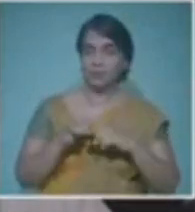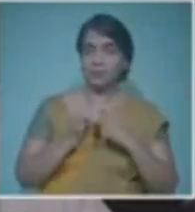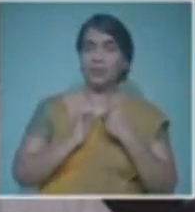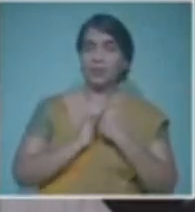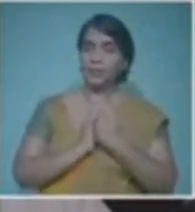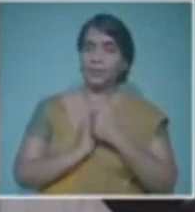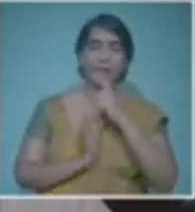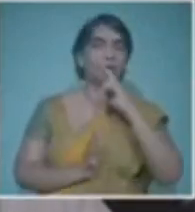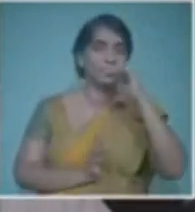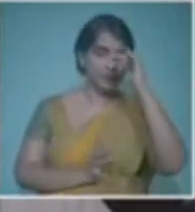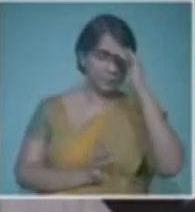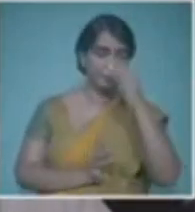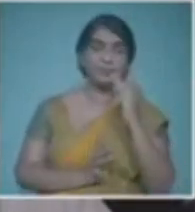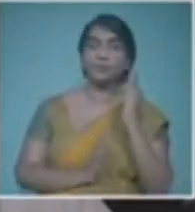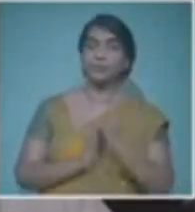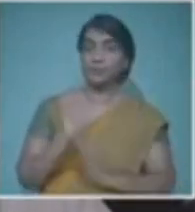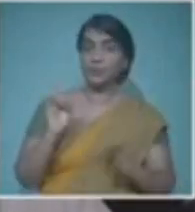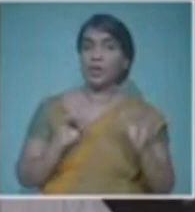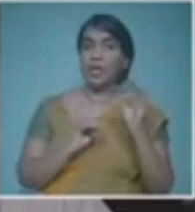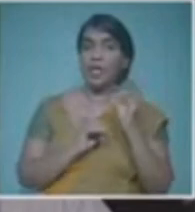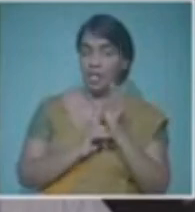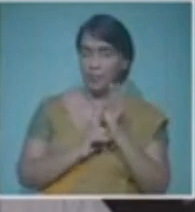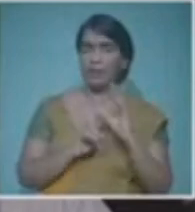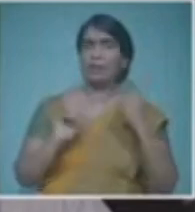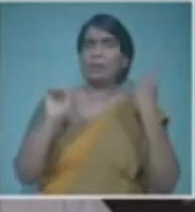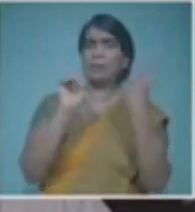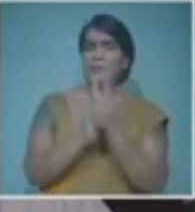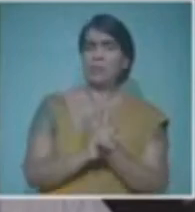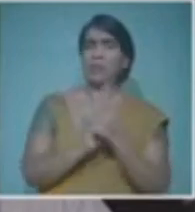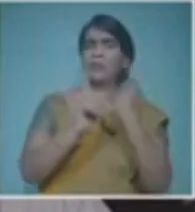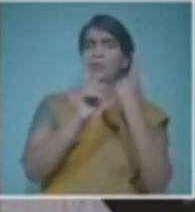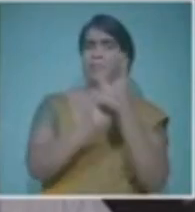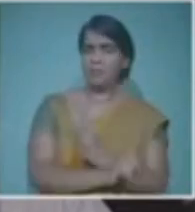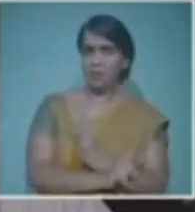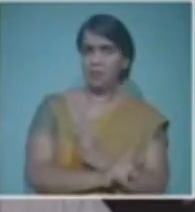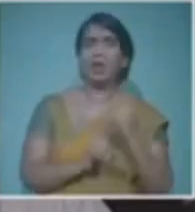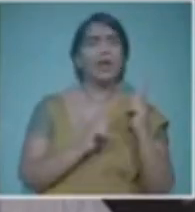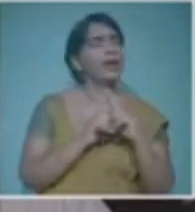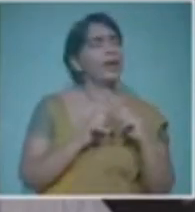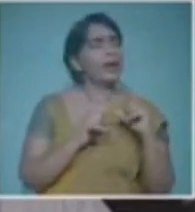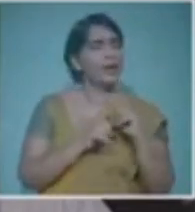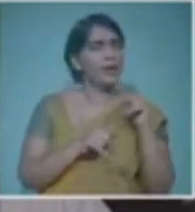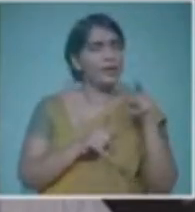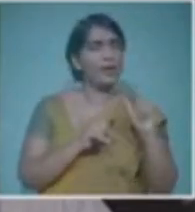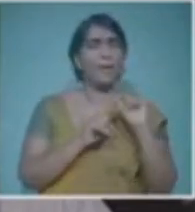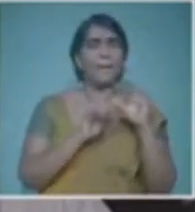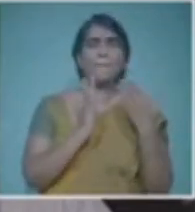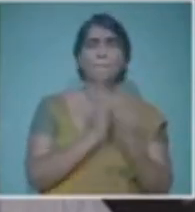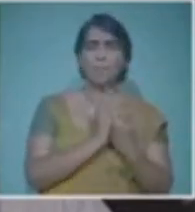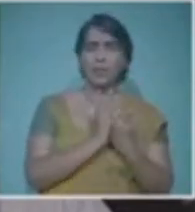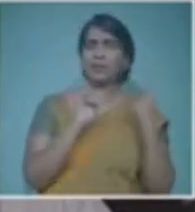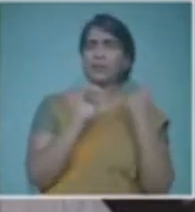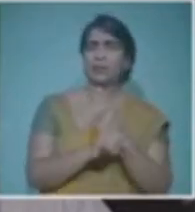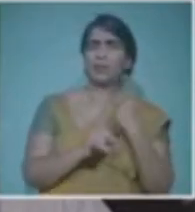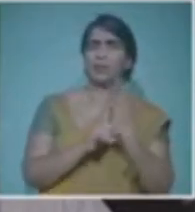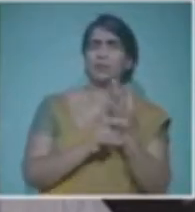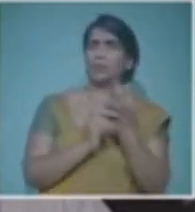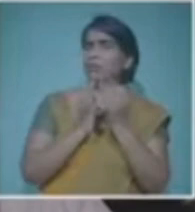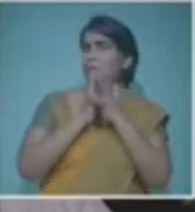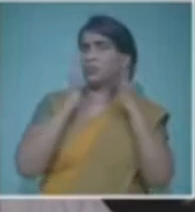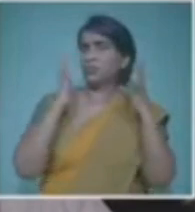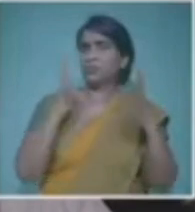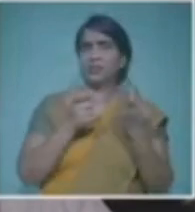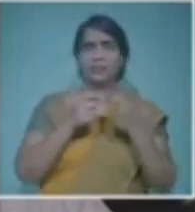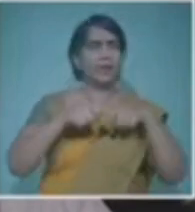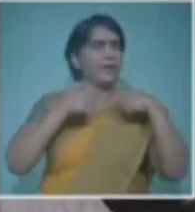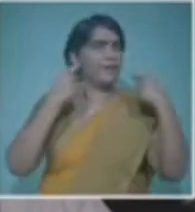කතානායකතුමනි ඇමතිවරයේ වෙනස් වෙන්න ගරු ඇමතිතුමනි අධ්‍යාපන ප්‍රතිපත්ති විනාශ වෙලා විශාල මුදල් සංඛ්‍යාවක් අධ්‍යාපනයට